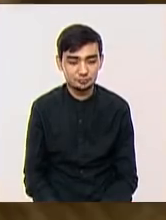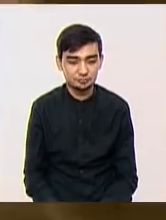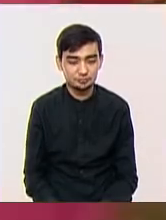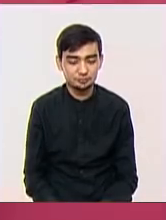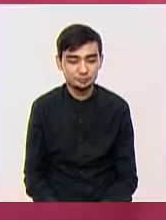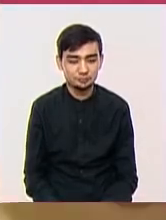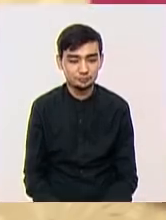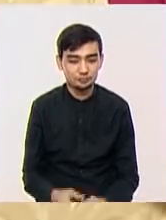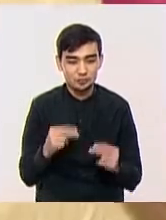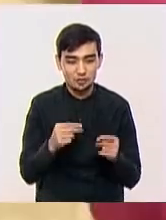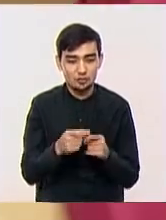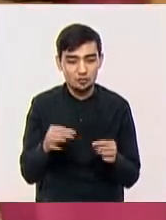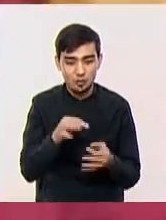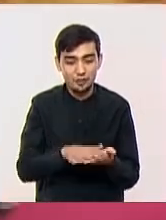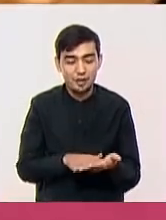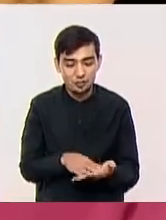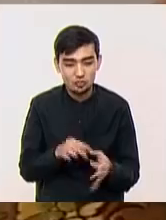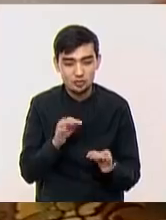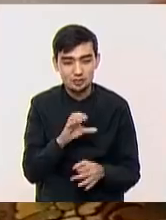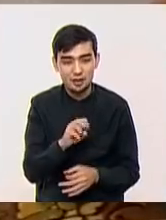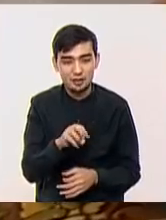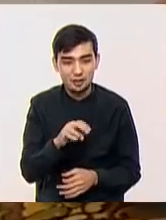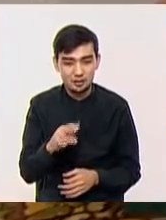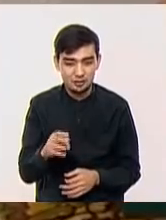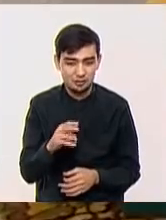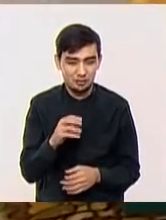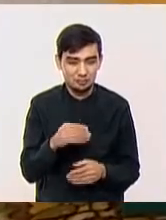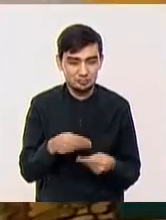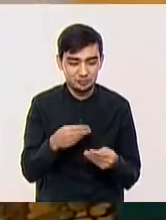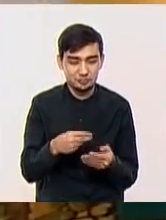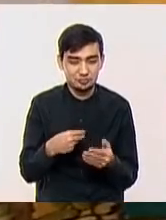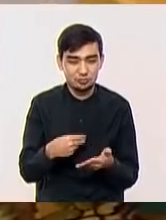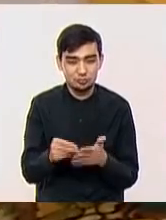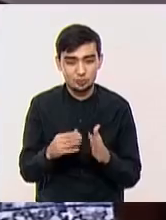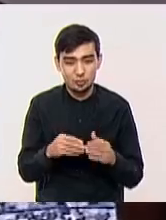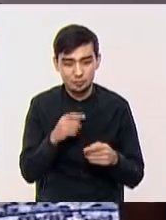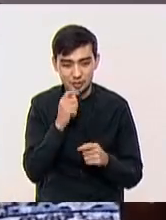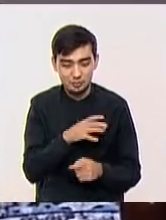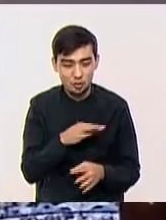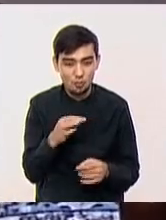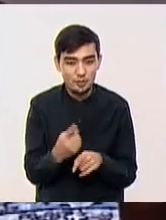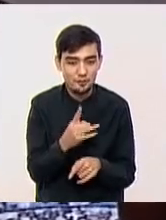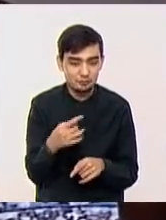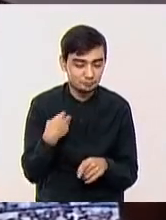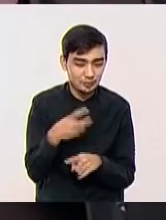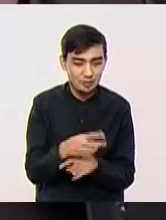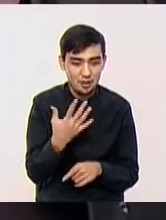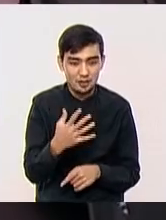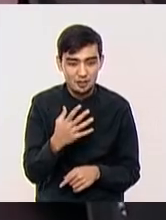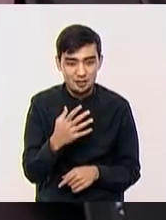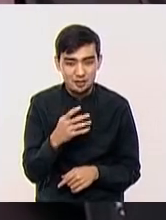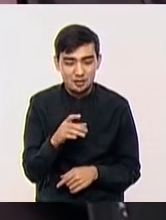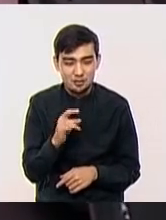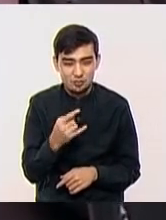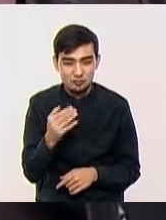Сен сөздің шыны керектің келесі кейіпкері салтанатқа қарекет қоры әперген баспанасына бірінші мәрте келдік. 5 балалы ана 5 бөлмелі